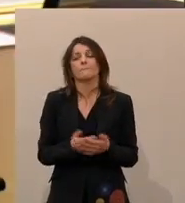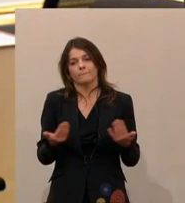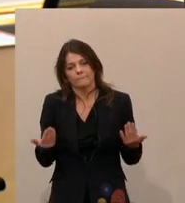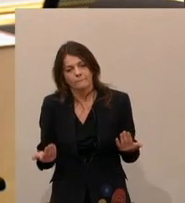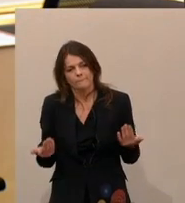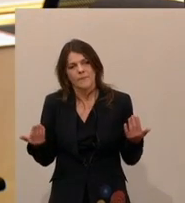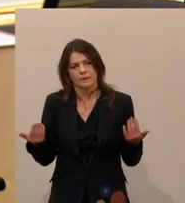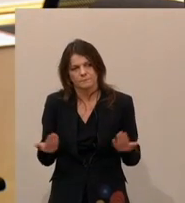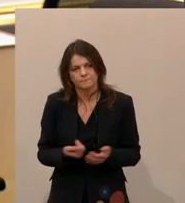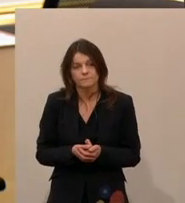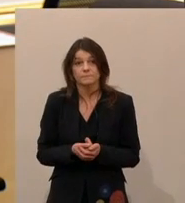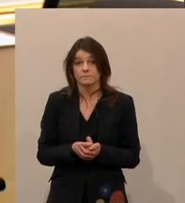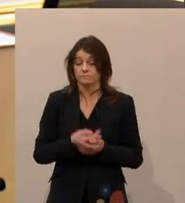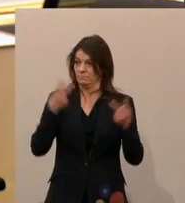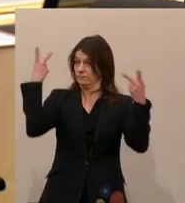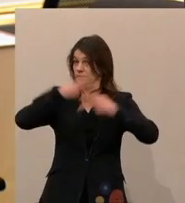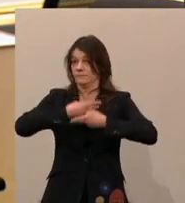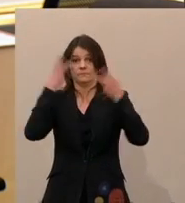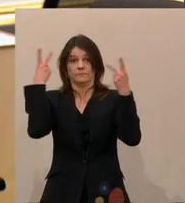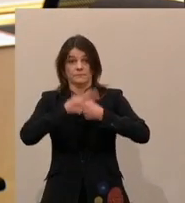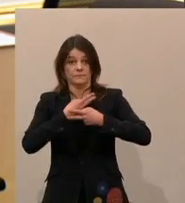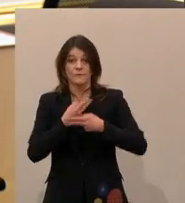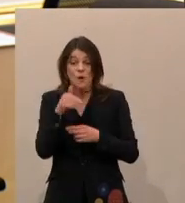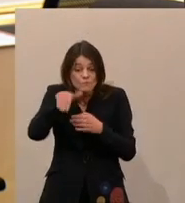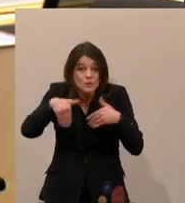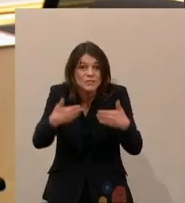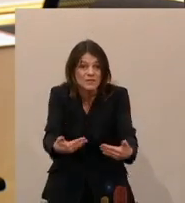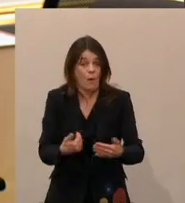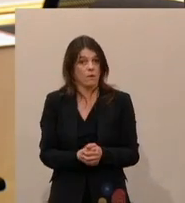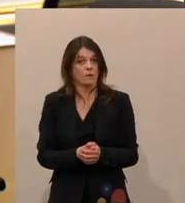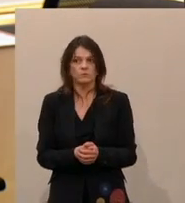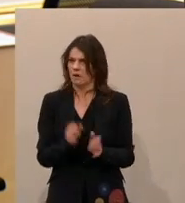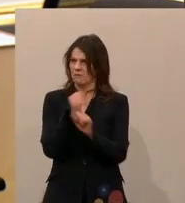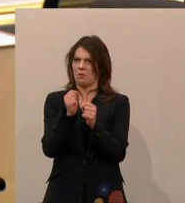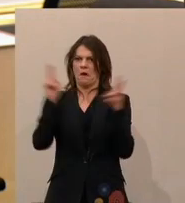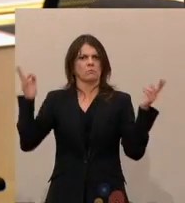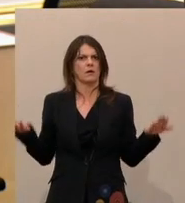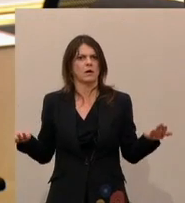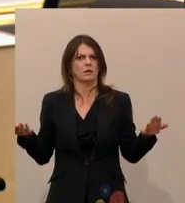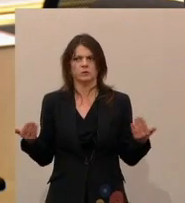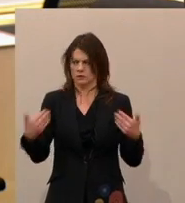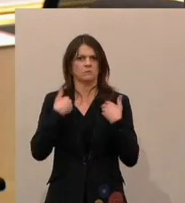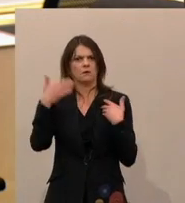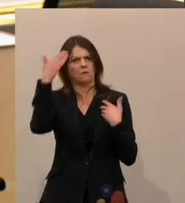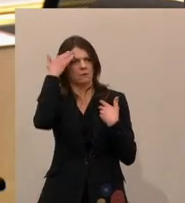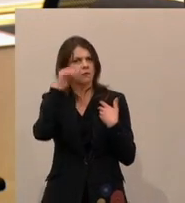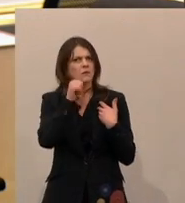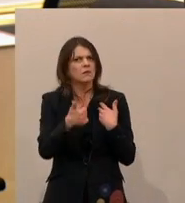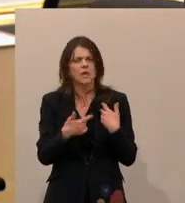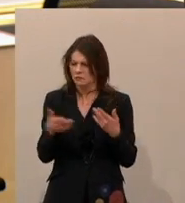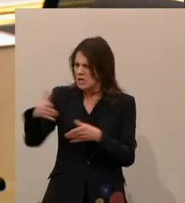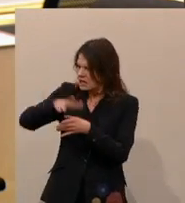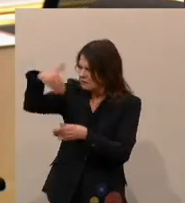meine, es ist ja völlig klar, dass das auch so sein muss. Es geht ja gar nicht anders. Wir kennen ja überhaupt nicht